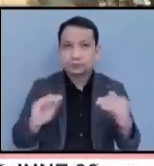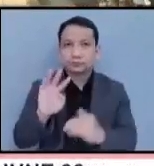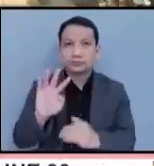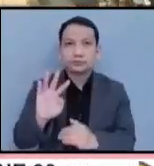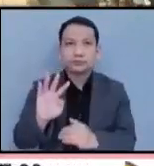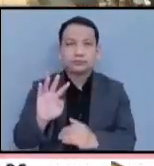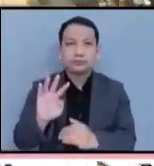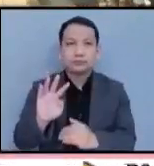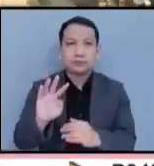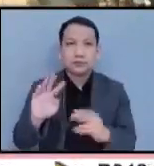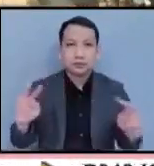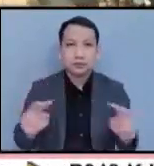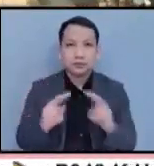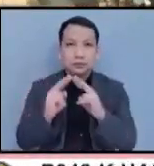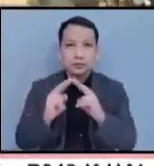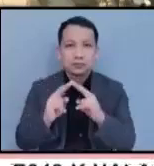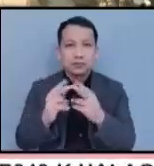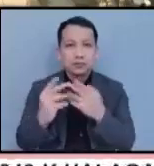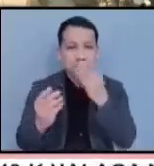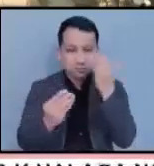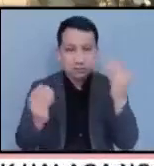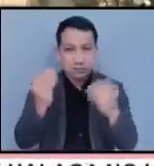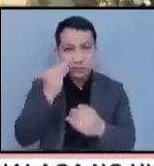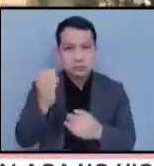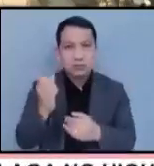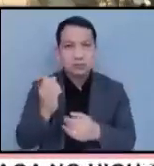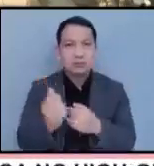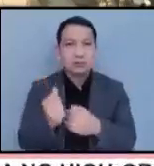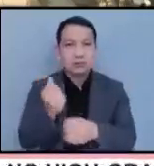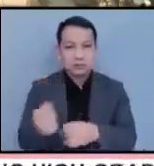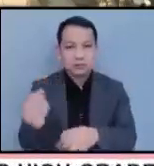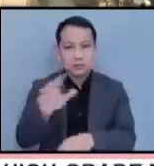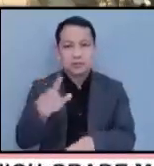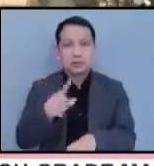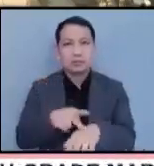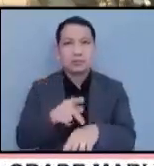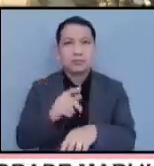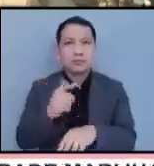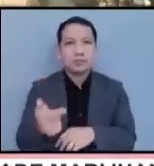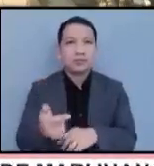Mark Fetalco, para sa Morning Show ng Bayan, Rise and Shine, Pilipinas.